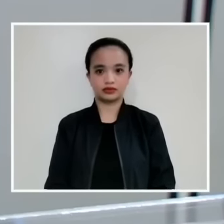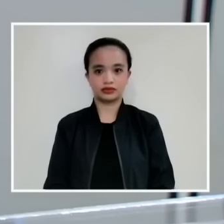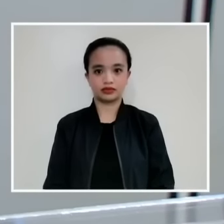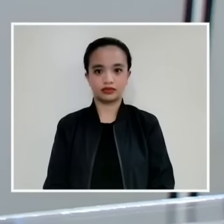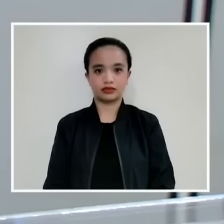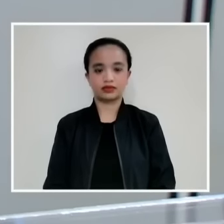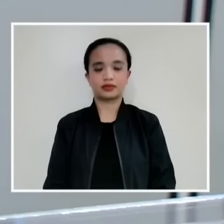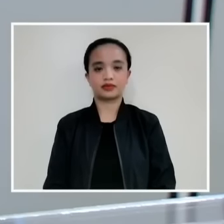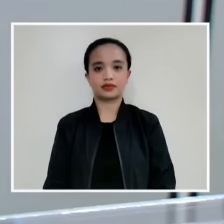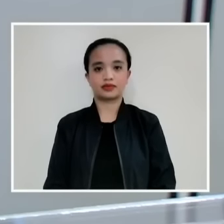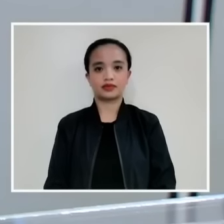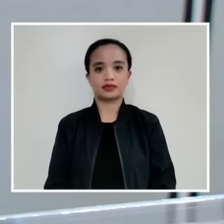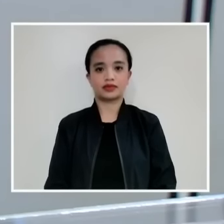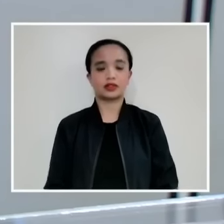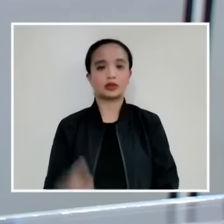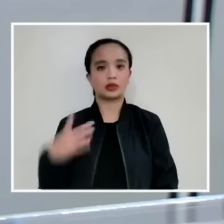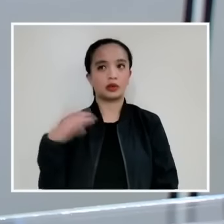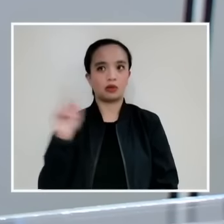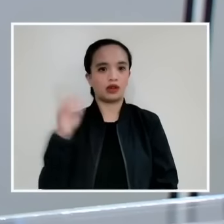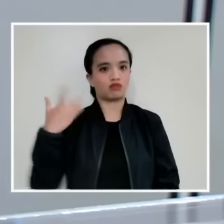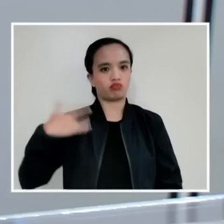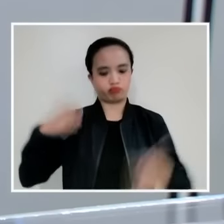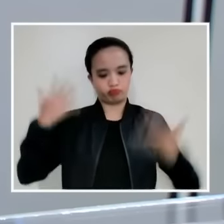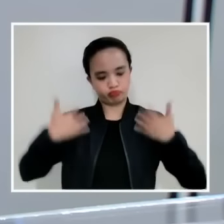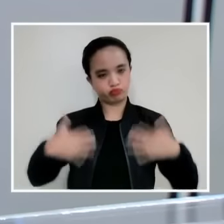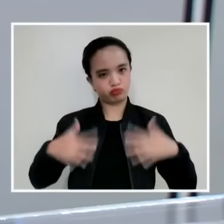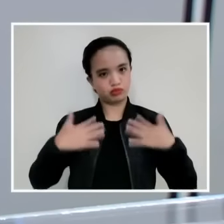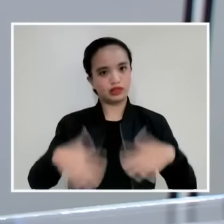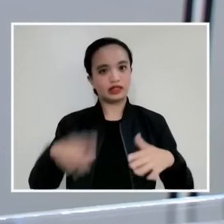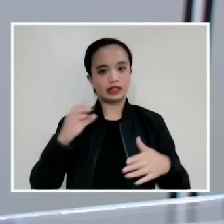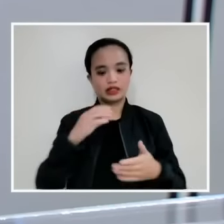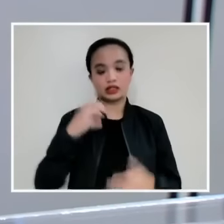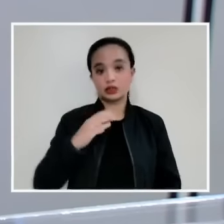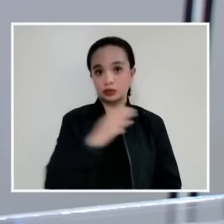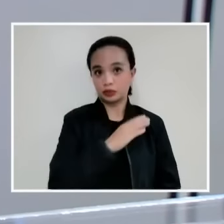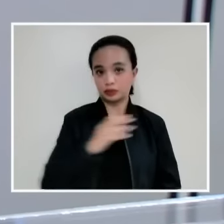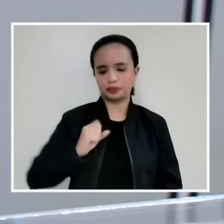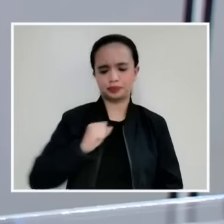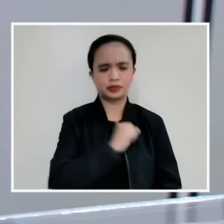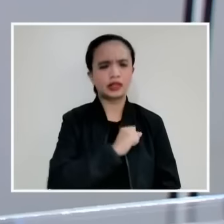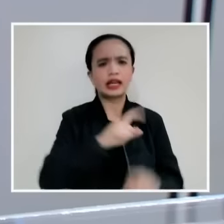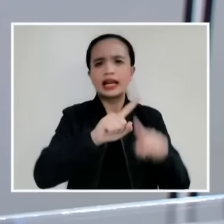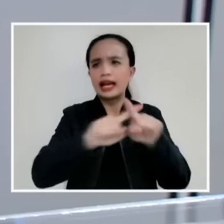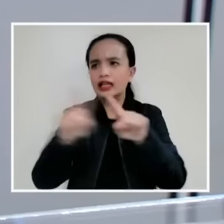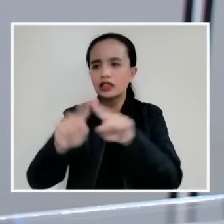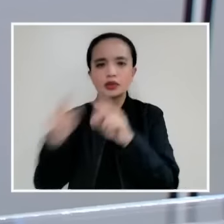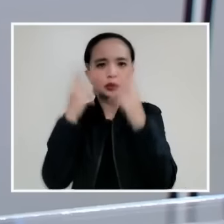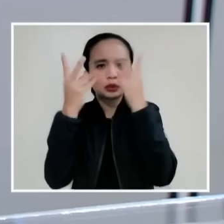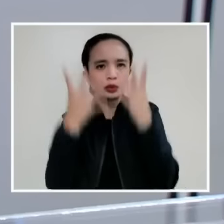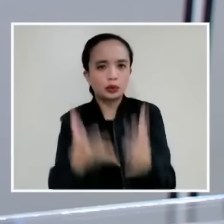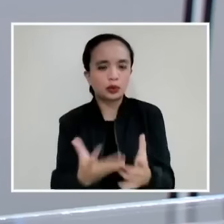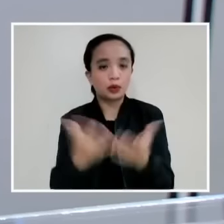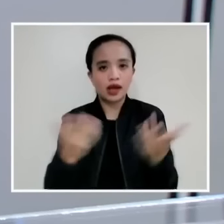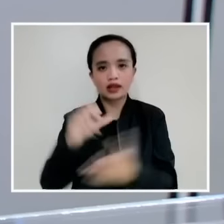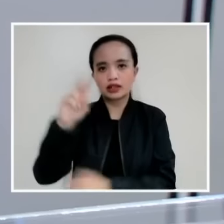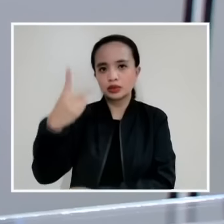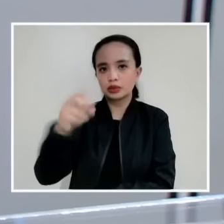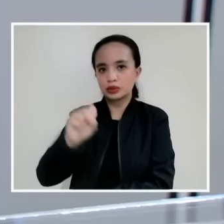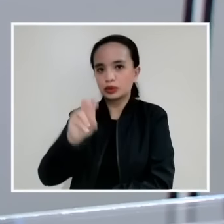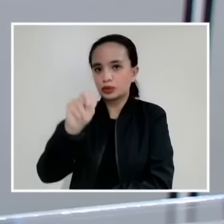Inabangan ang mga kasuota ng mga mambabatas at ilang bisita sa ikalawang State of the Nation Address ni Pangulong Ferdinand